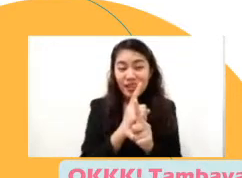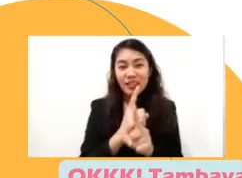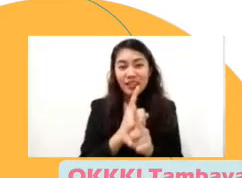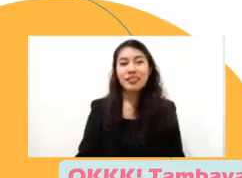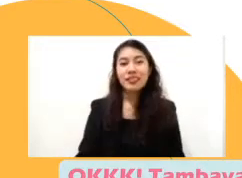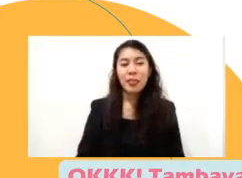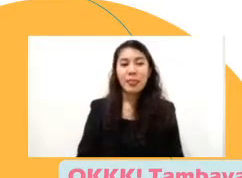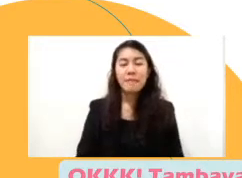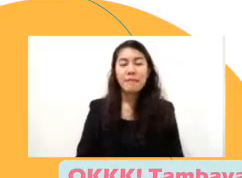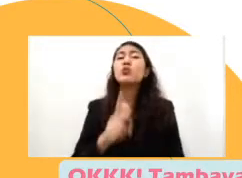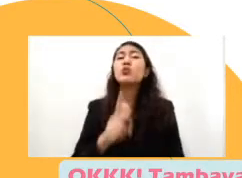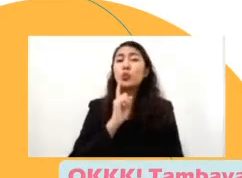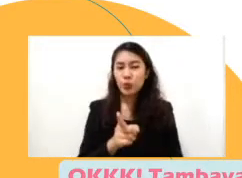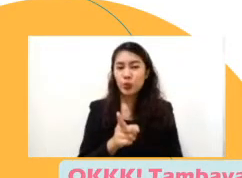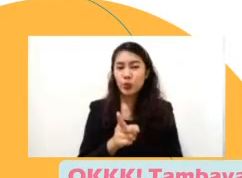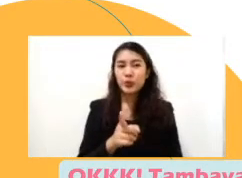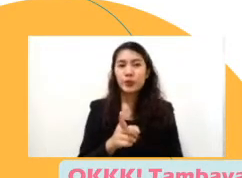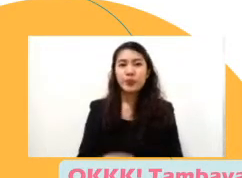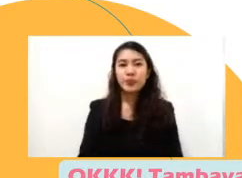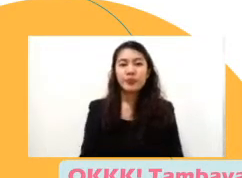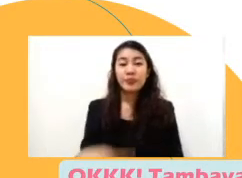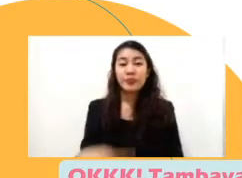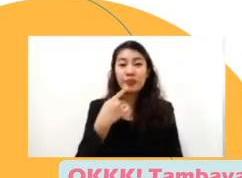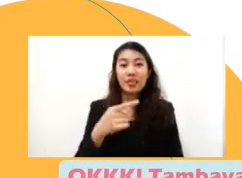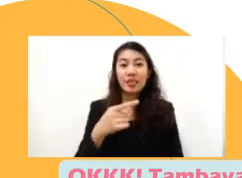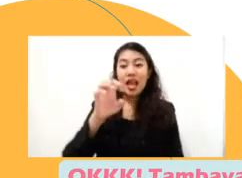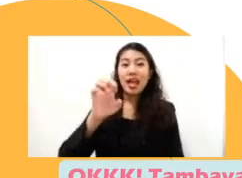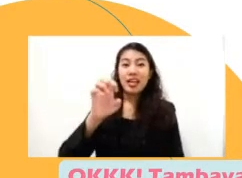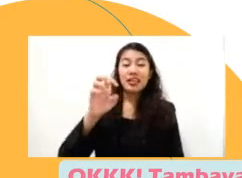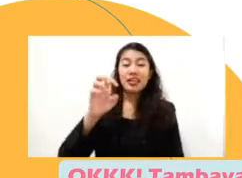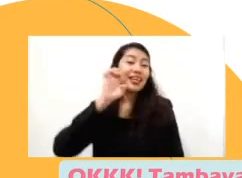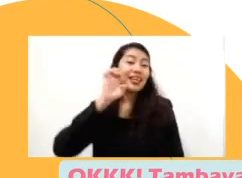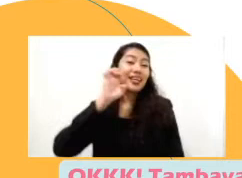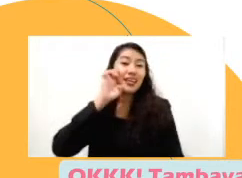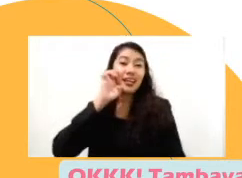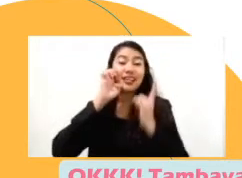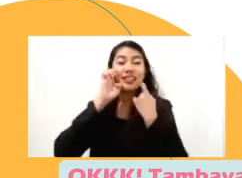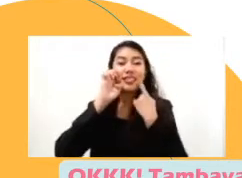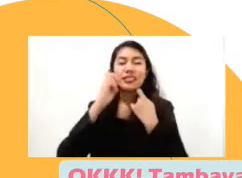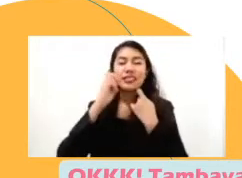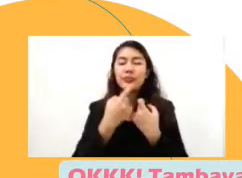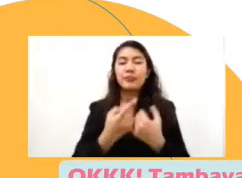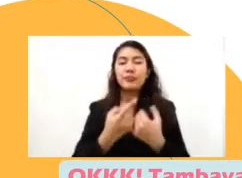Totoo rin 'yun, sabi ni Ate Erica, 'di ba? Para bang may ang